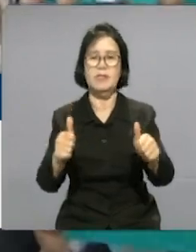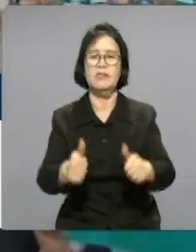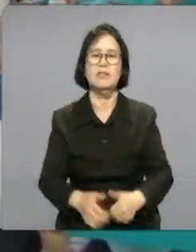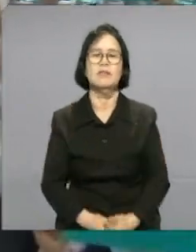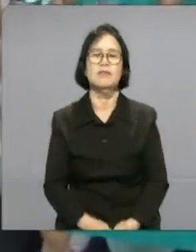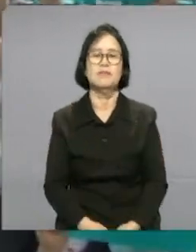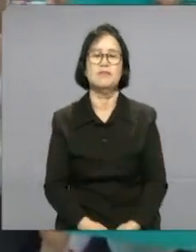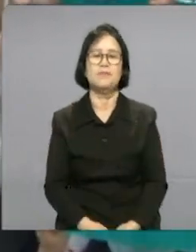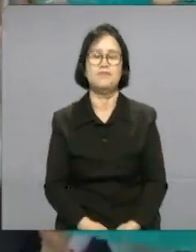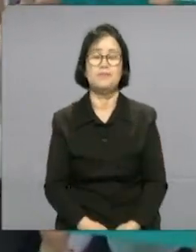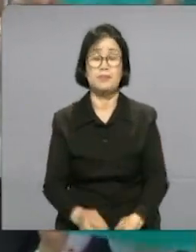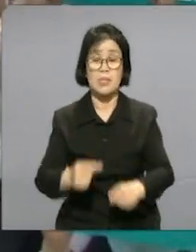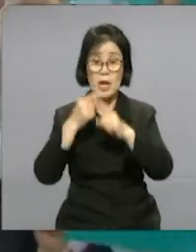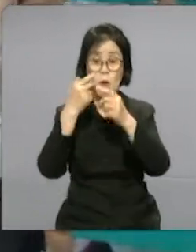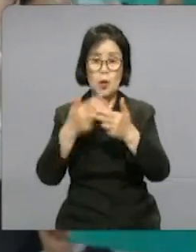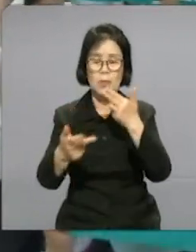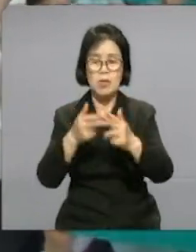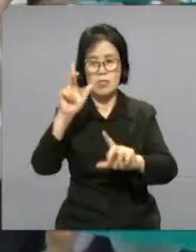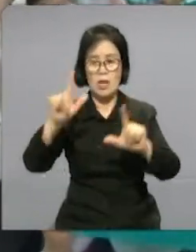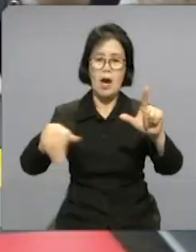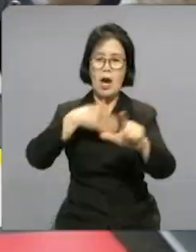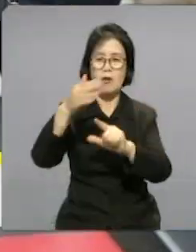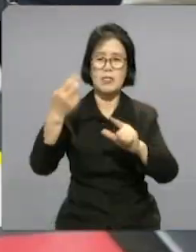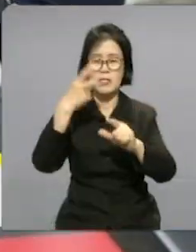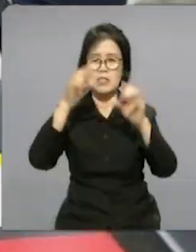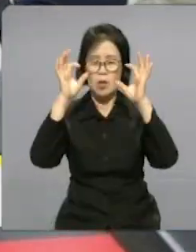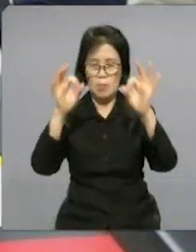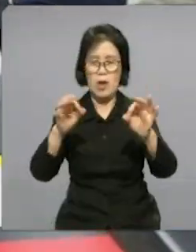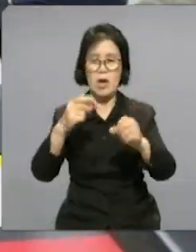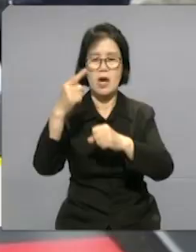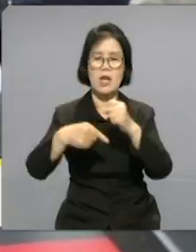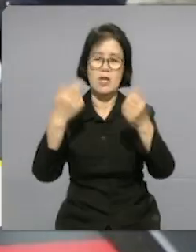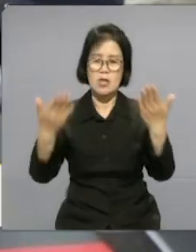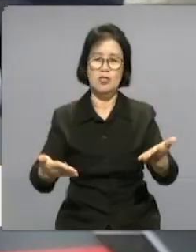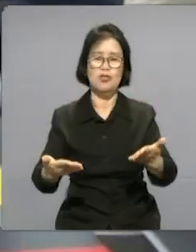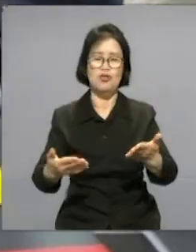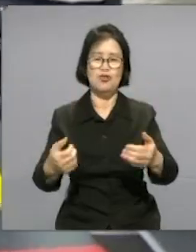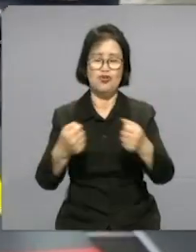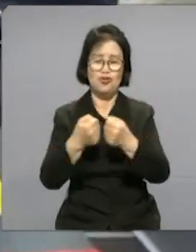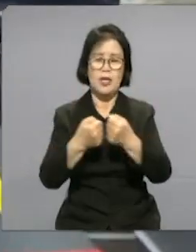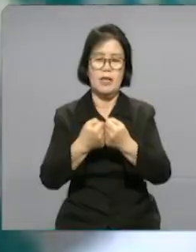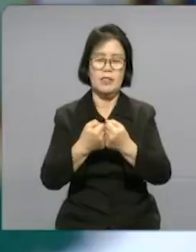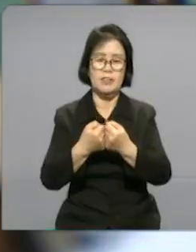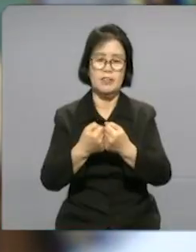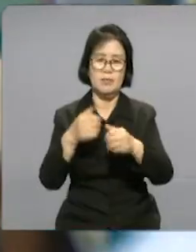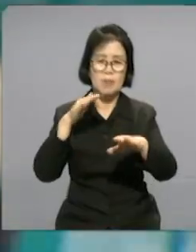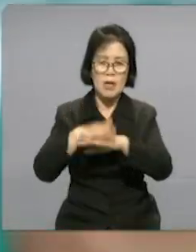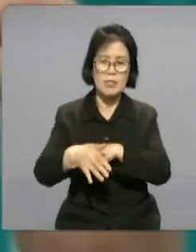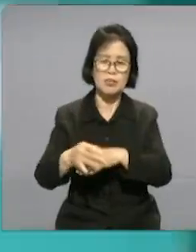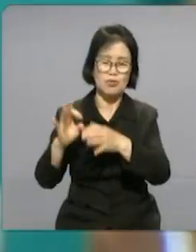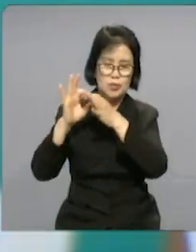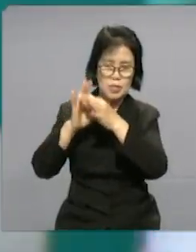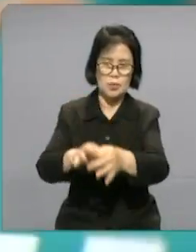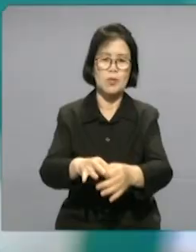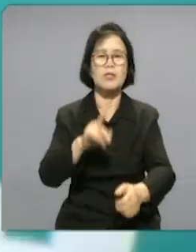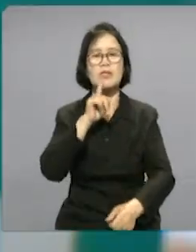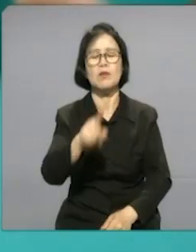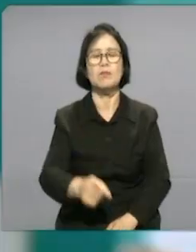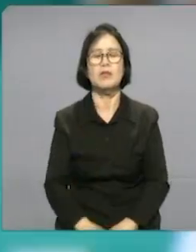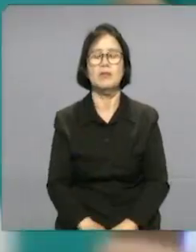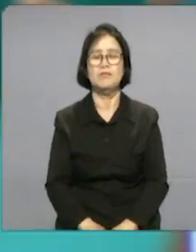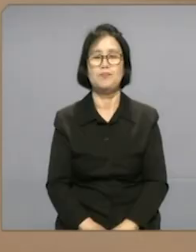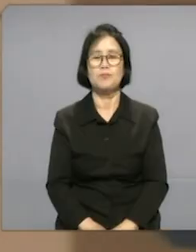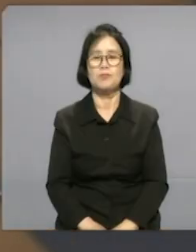것입니다. 간호협회는 상황을 지켜보면서 연차 투쟁 방식으로 단체 행동을 지속하겠다고 선언했습니다.